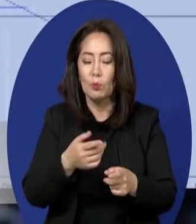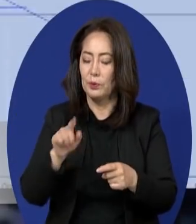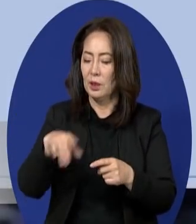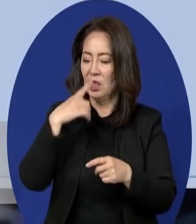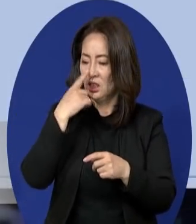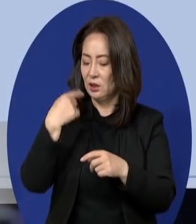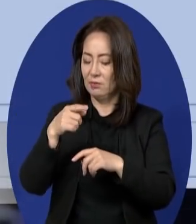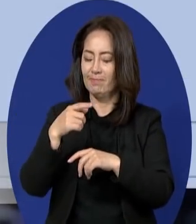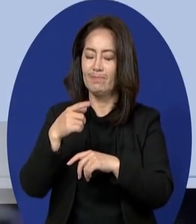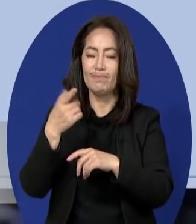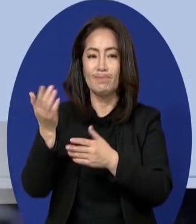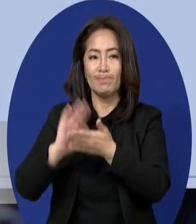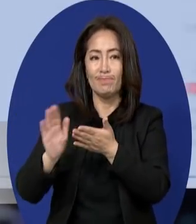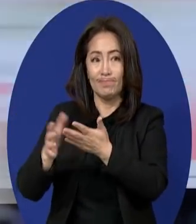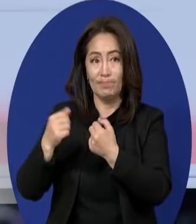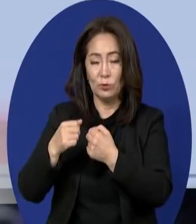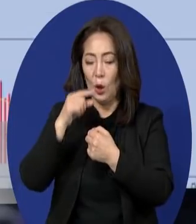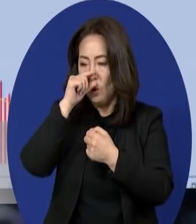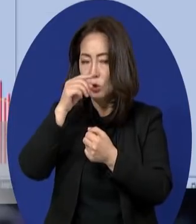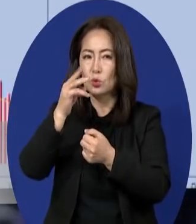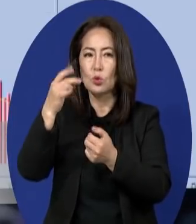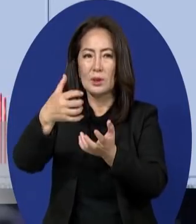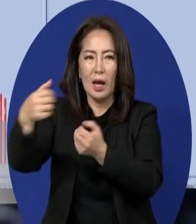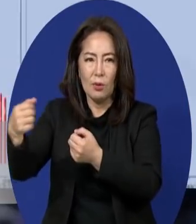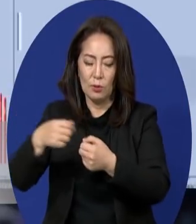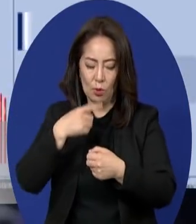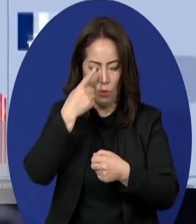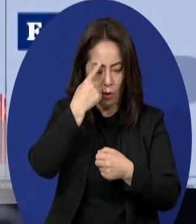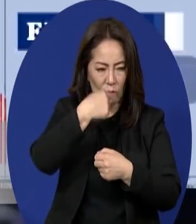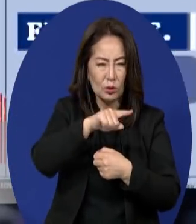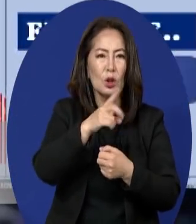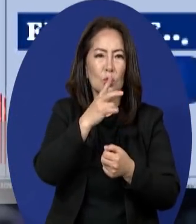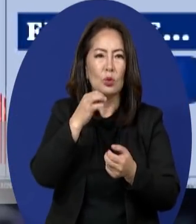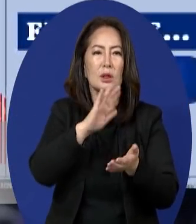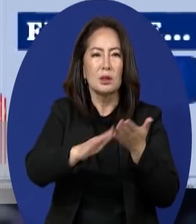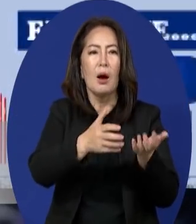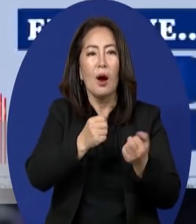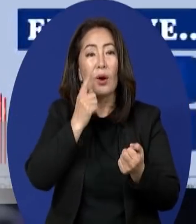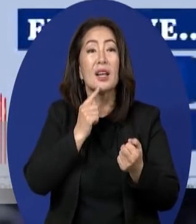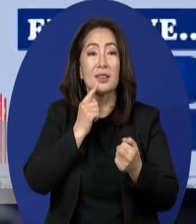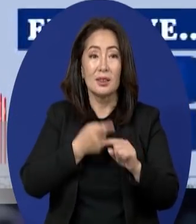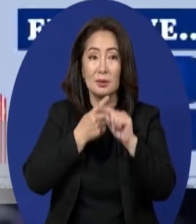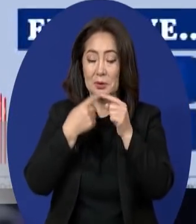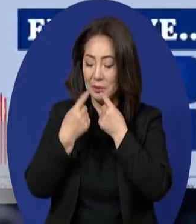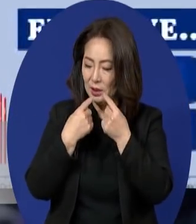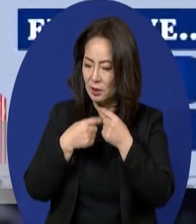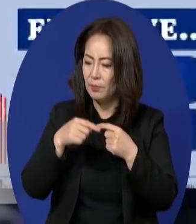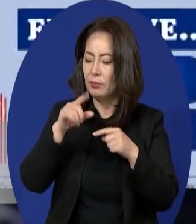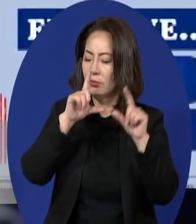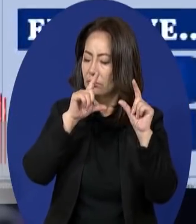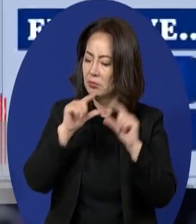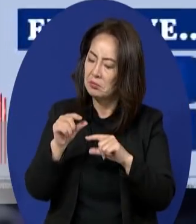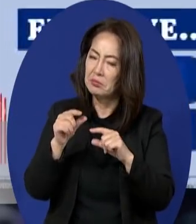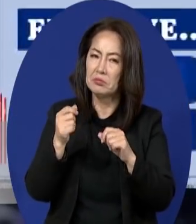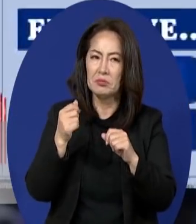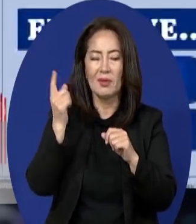нэмэгдүүлж, Оросын холбооны улс болон манайхаас авах нүүрсний хэмжээгээ нэмэх шаардлагатай зарим хэвлэлд онцолсон байна. Олон улсад төр шатхууны нийлүүлэлт огцон буурхад, цар тахлын